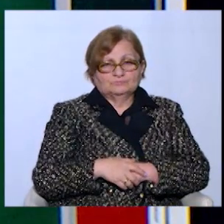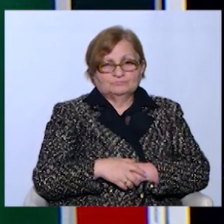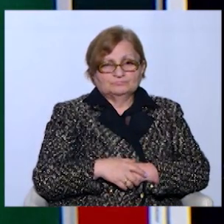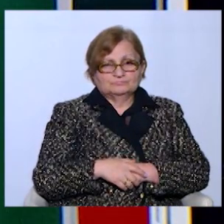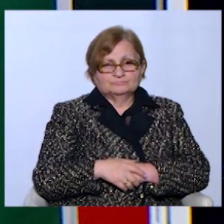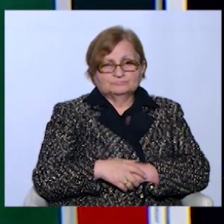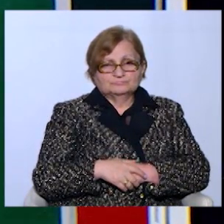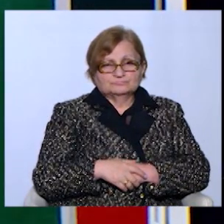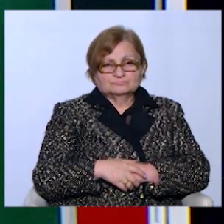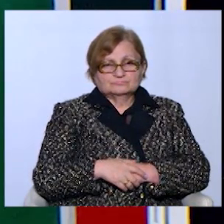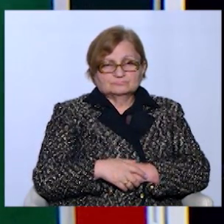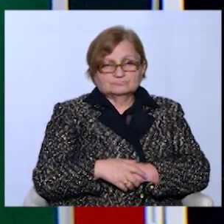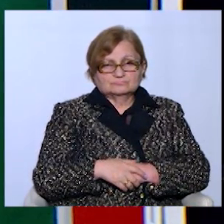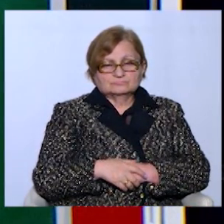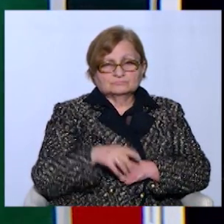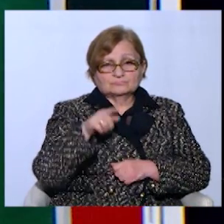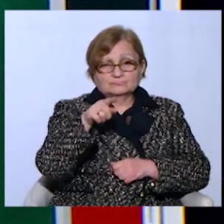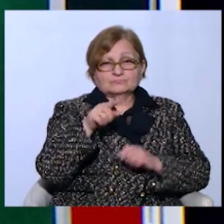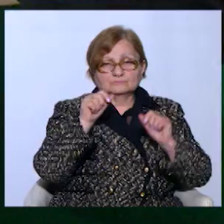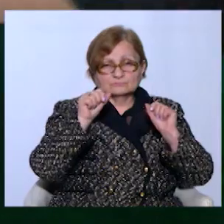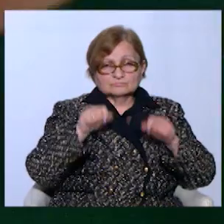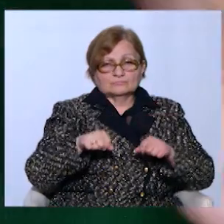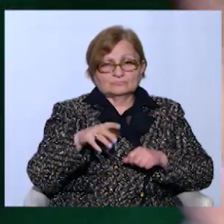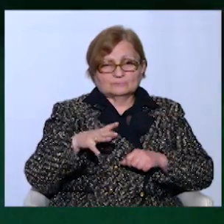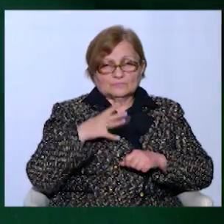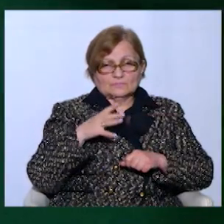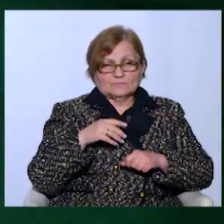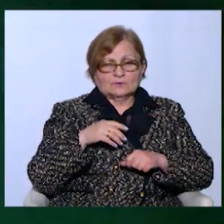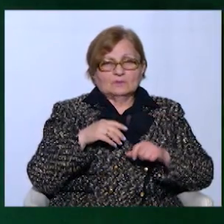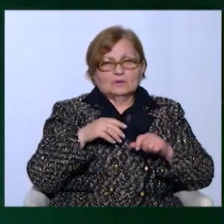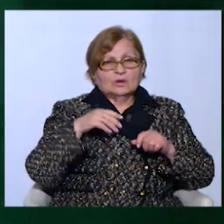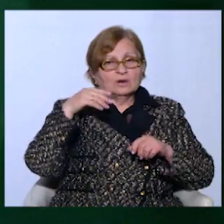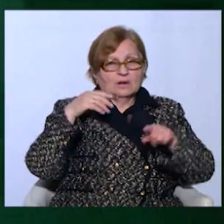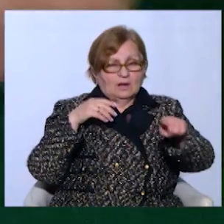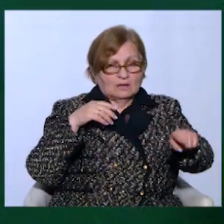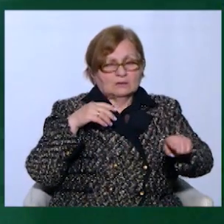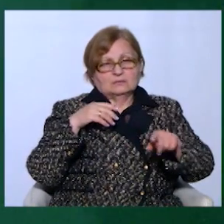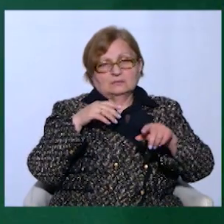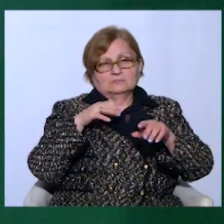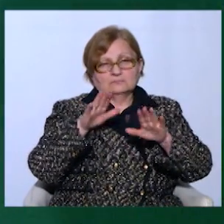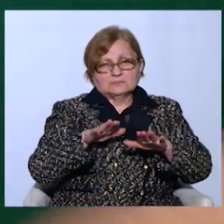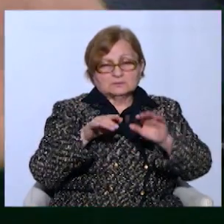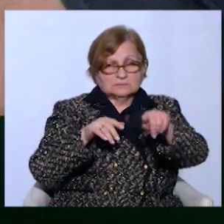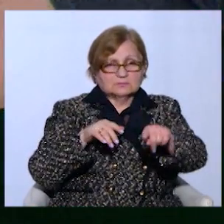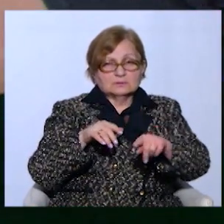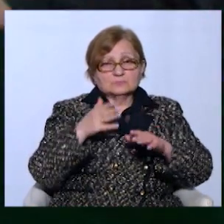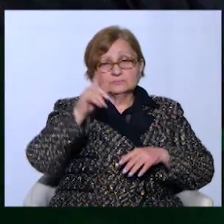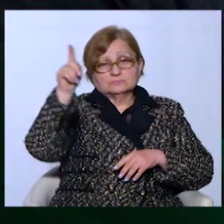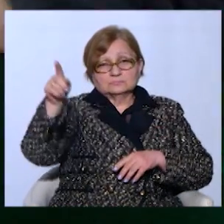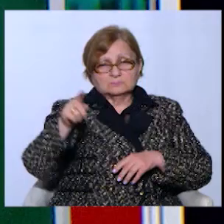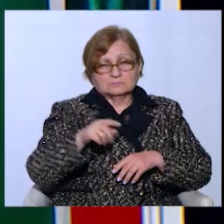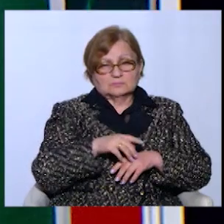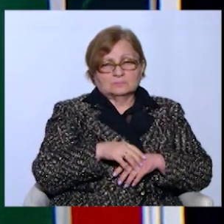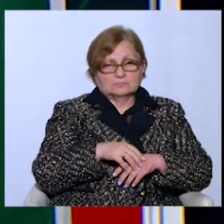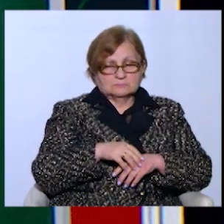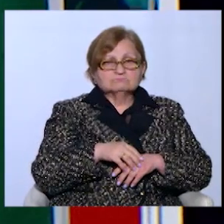ის. ასევე ის შეიძლება იყოს მაგალითად აქ, ადამიანი იყოს შეიძლება აქ, თუ ბევრს გაცურავ